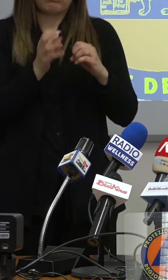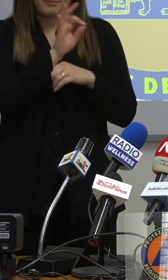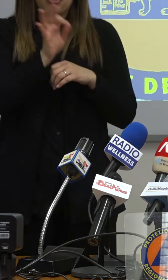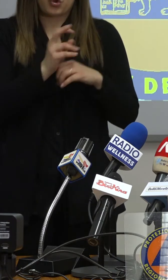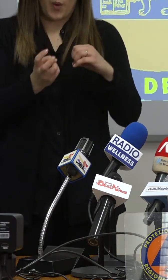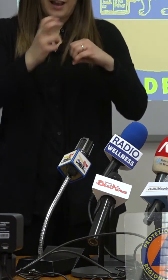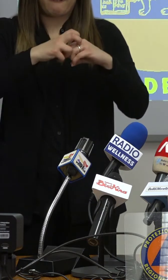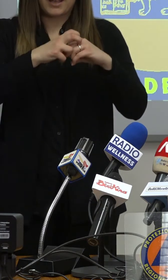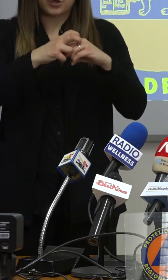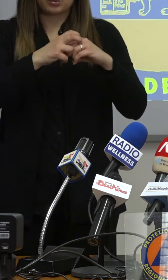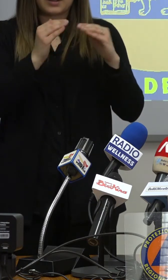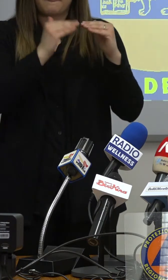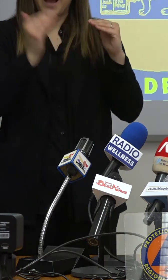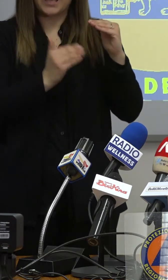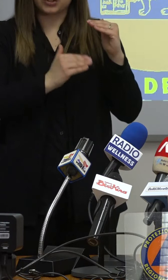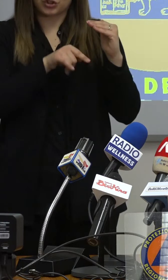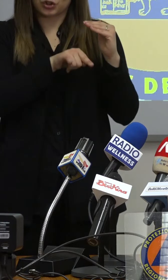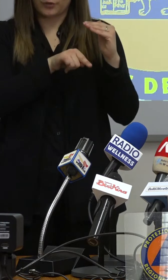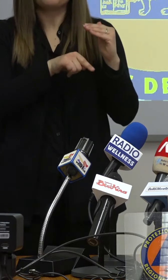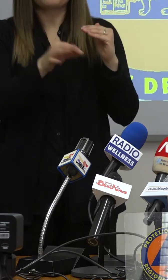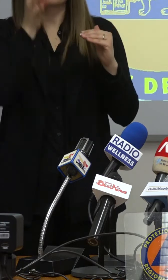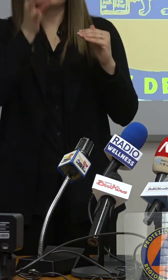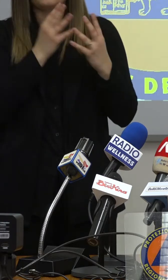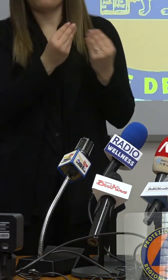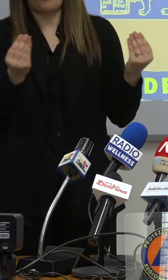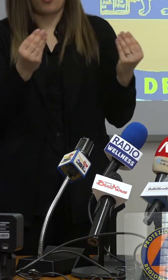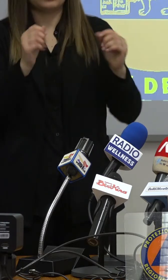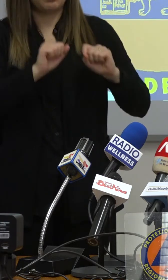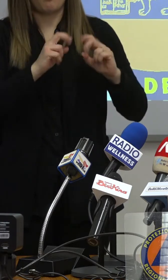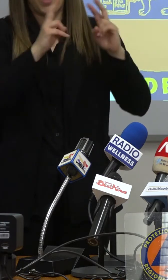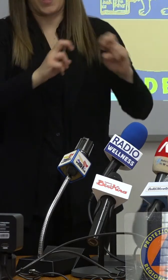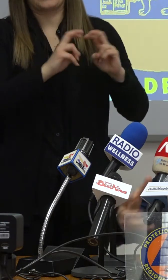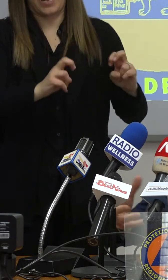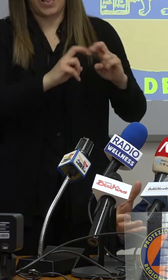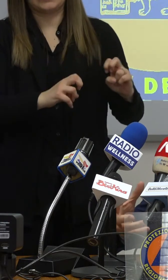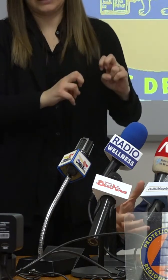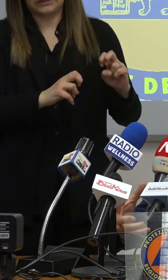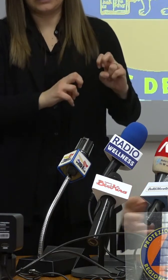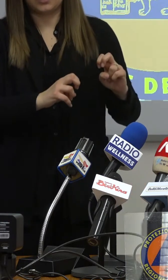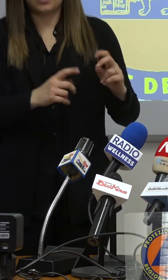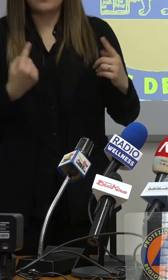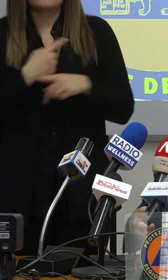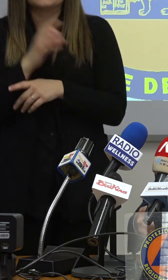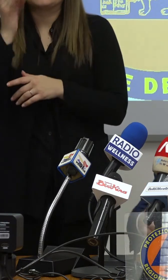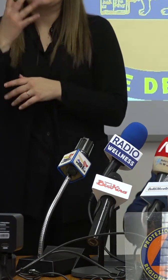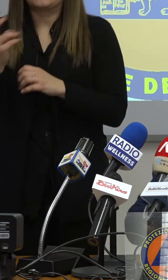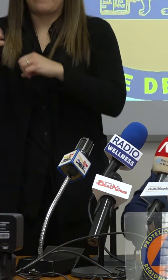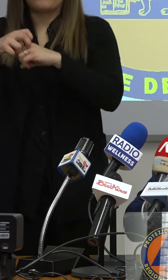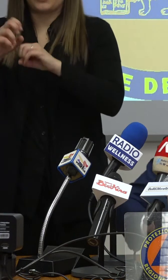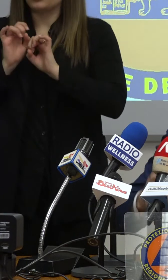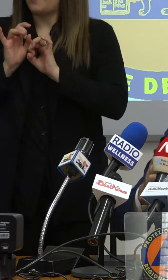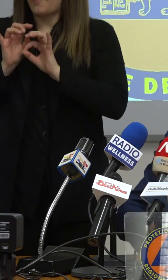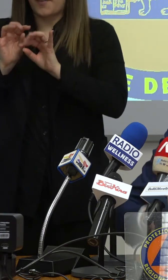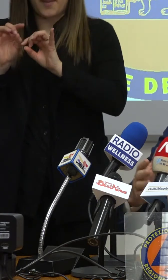c'è poco virus, metti assieme più tamponi e fai l'analisi con una provetta solo. Quando il virus circola molto è inevitabile che devi